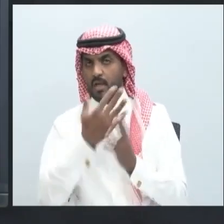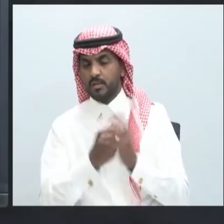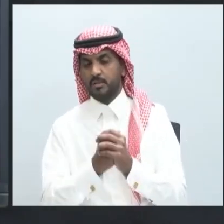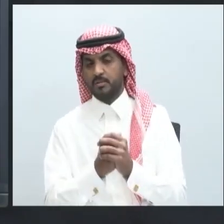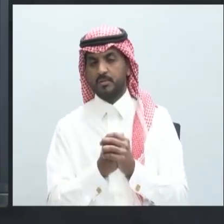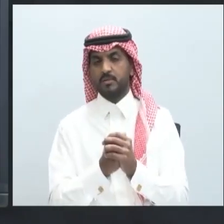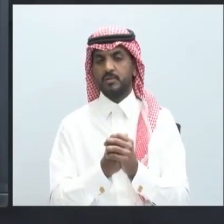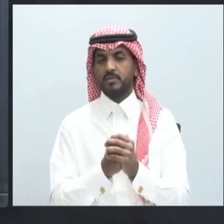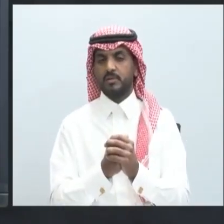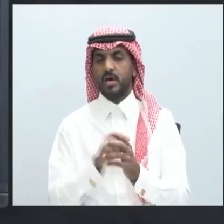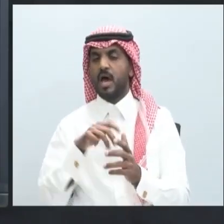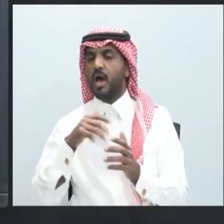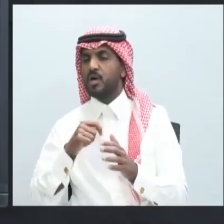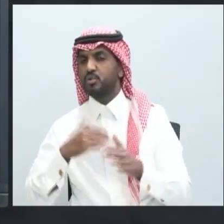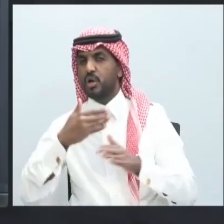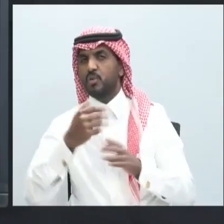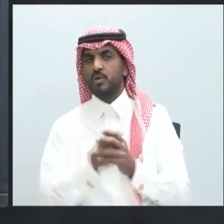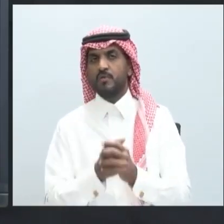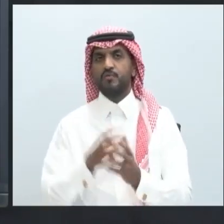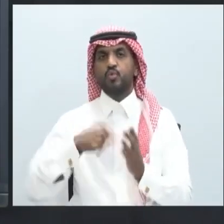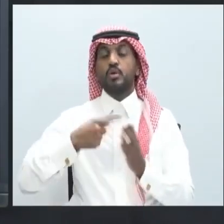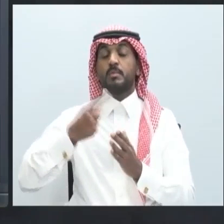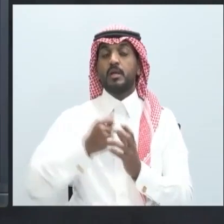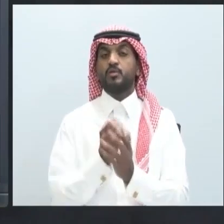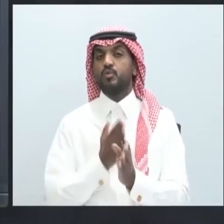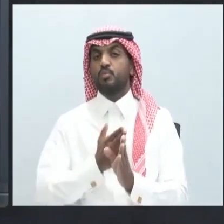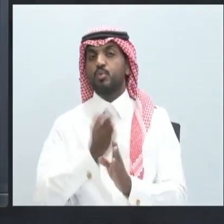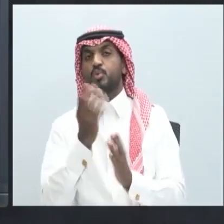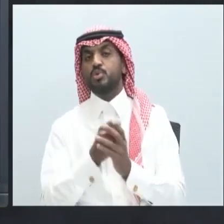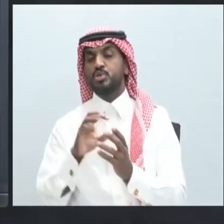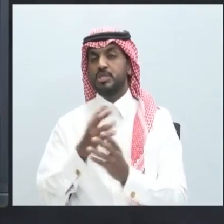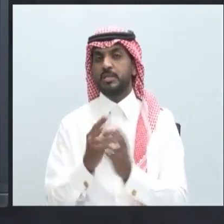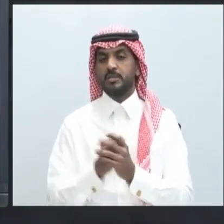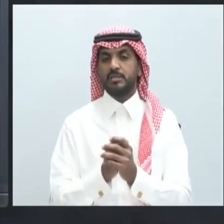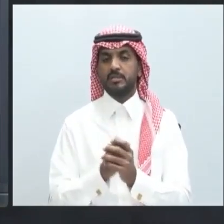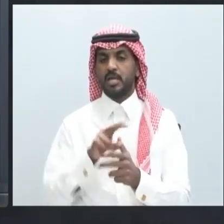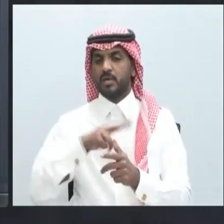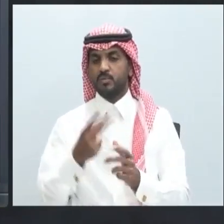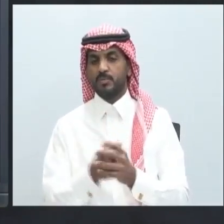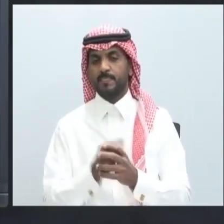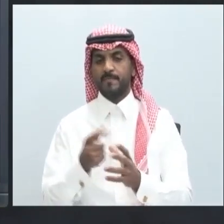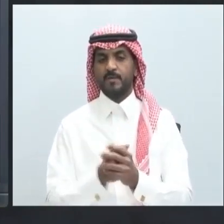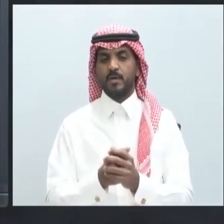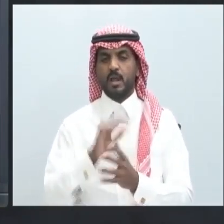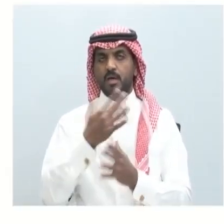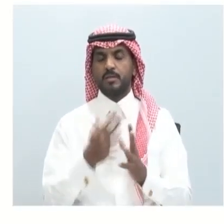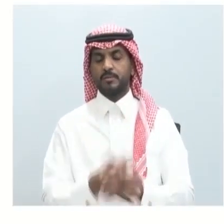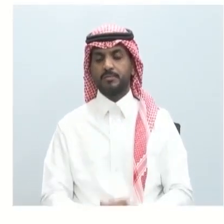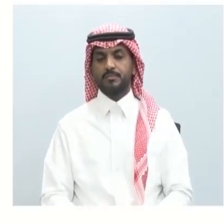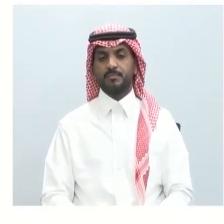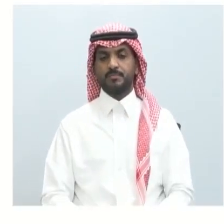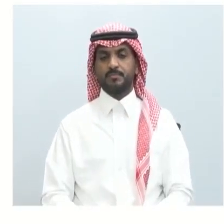اجروا الاف عمليات التلقيح ففي كل مره يحدث عبور جيني سوف نشاهد تغير في هذه الخريط